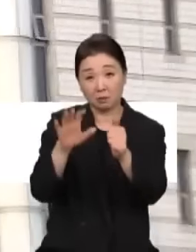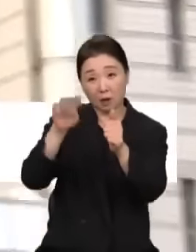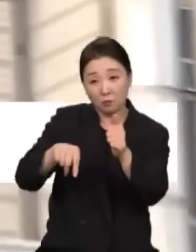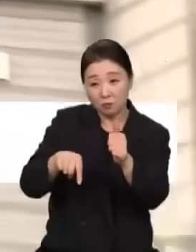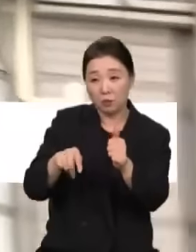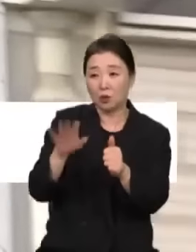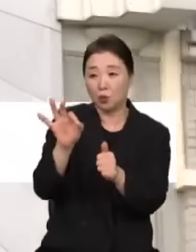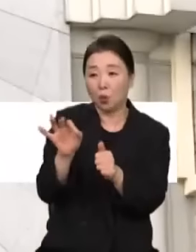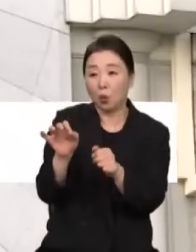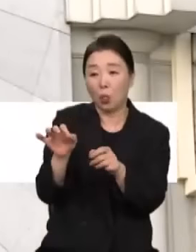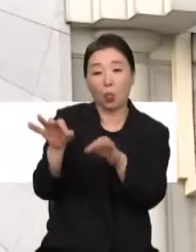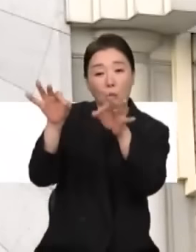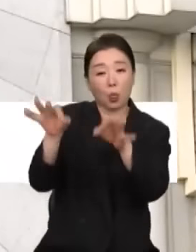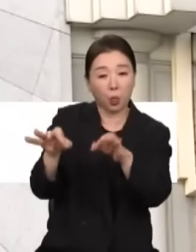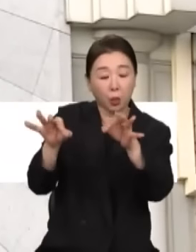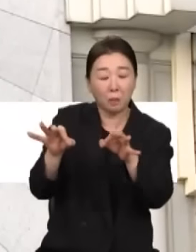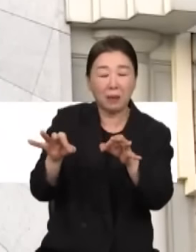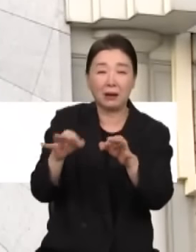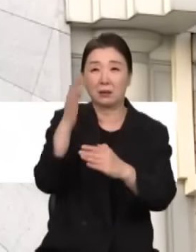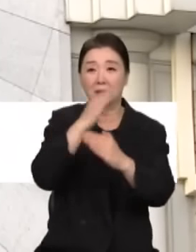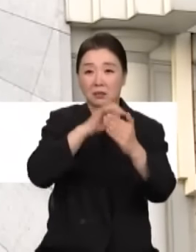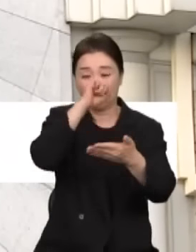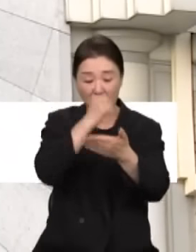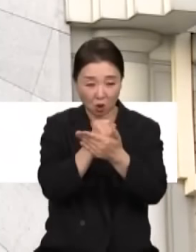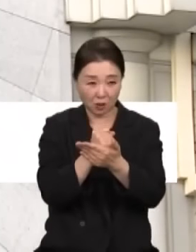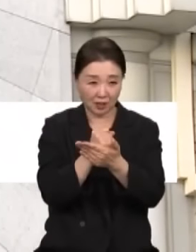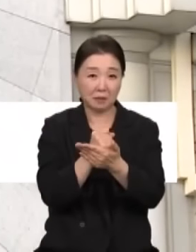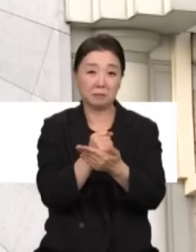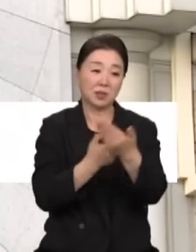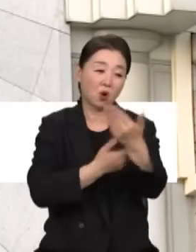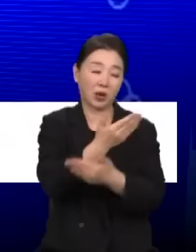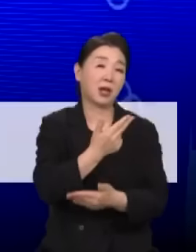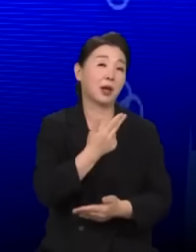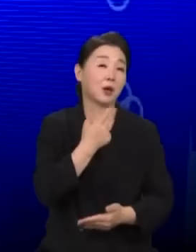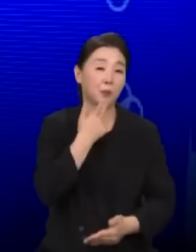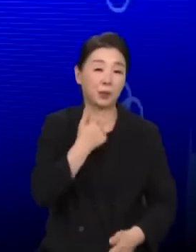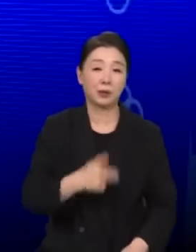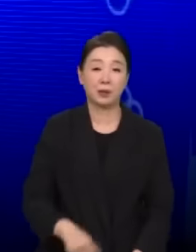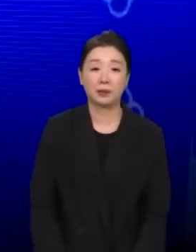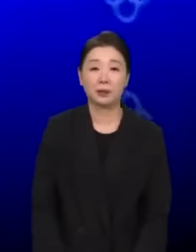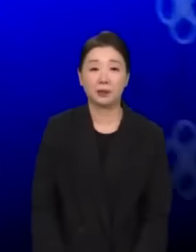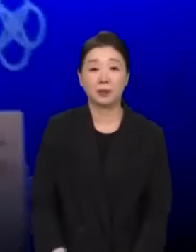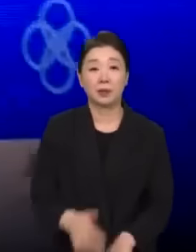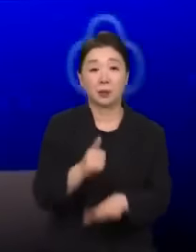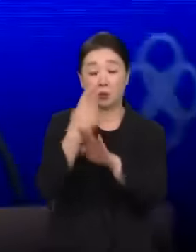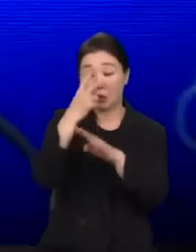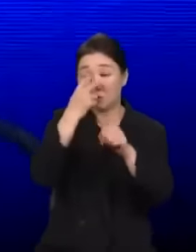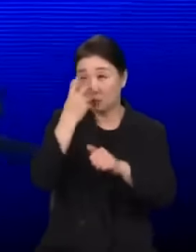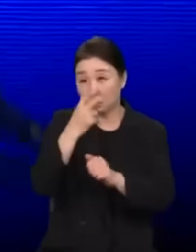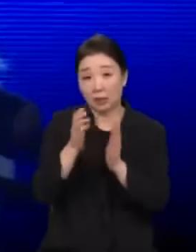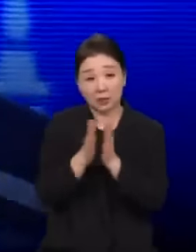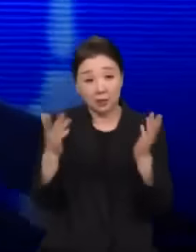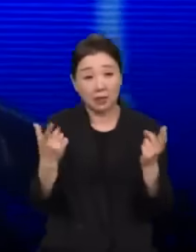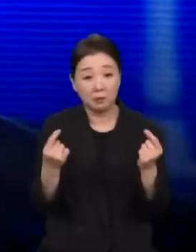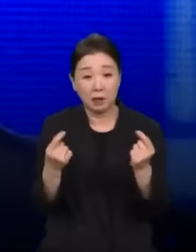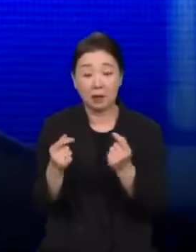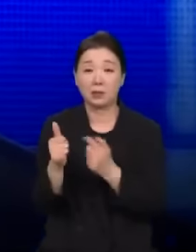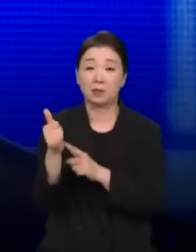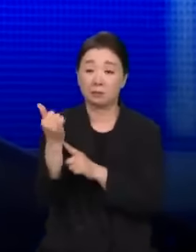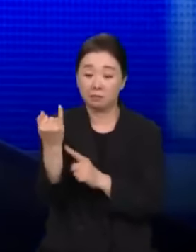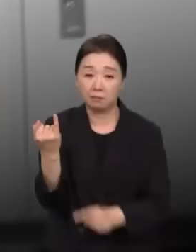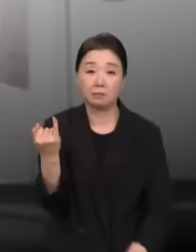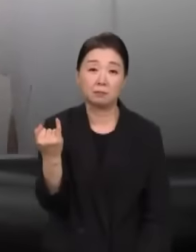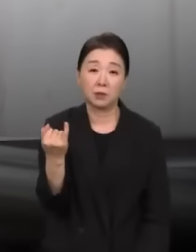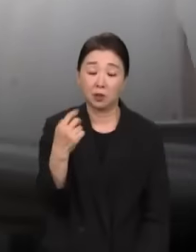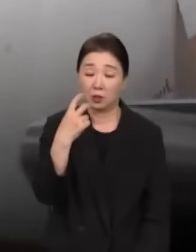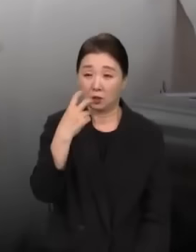조종과 무관한 정상적인 블록딜로 보기 어렵다고 밝힌 바 있습니다 이에 따라 검찰 수사가 시작되자 김여사가 주가